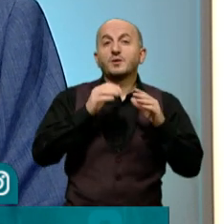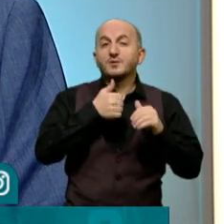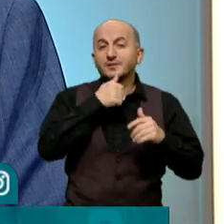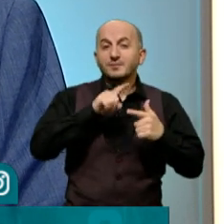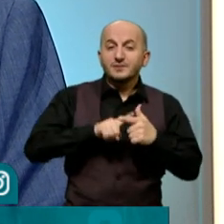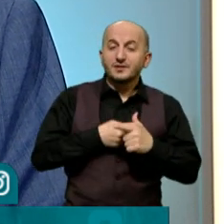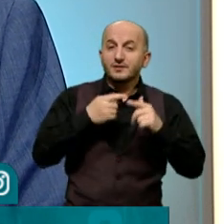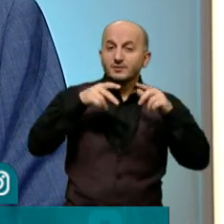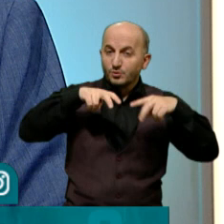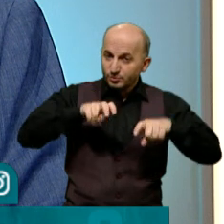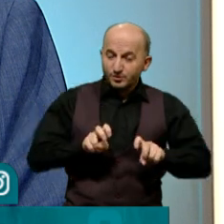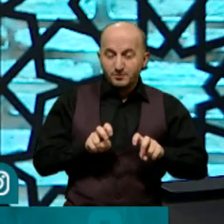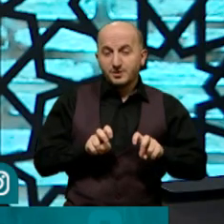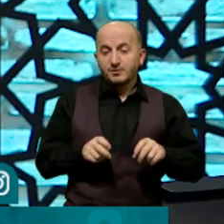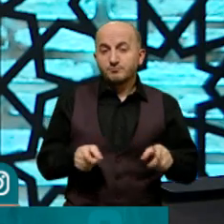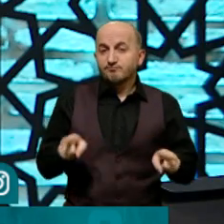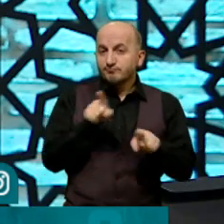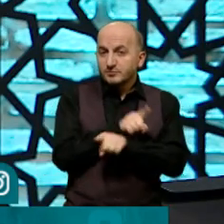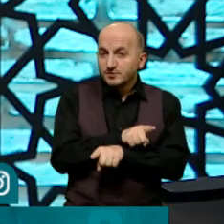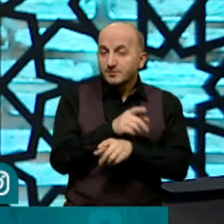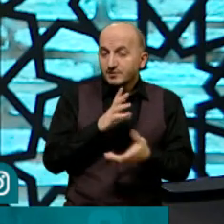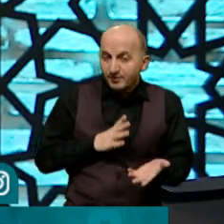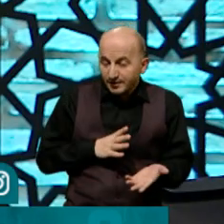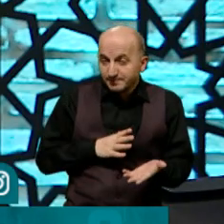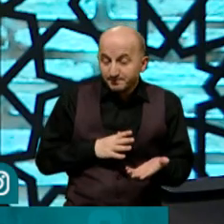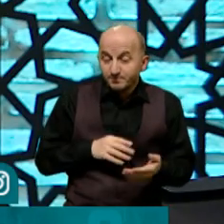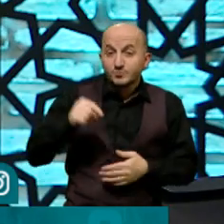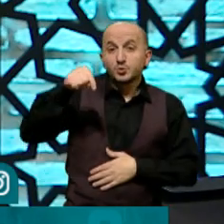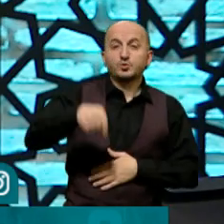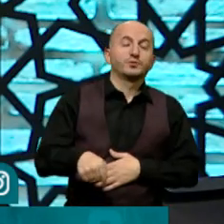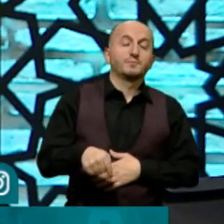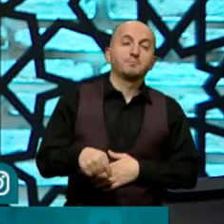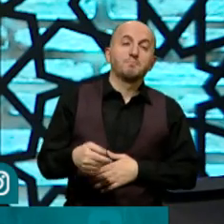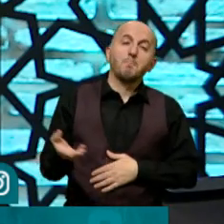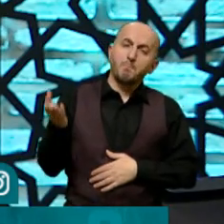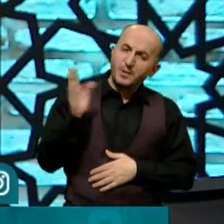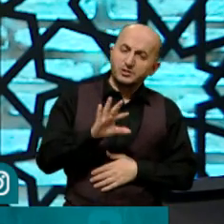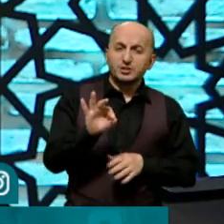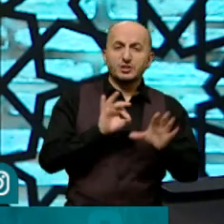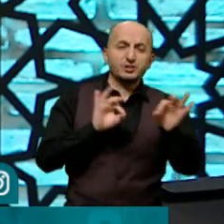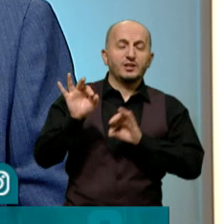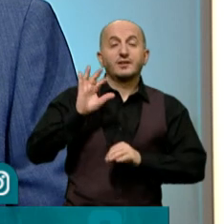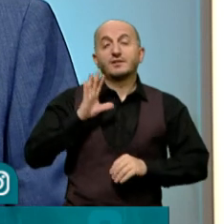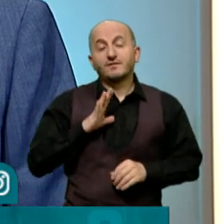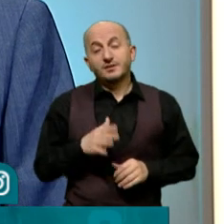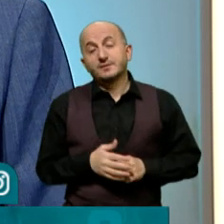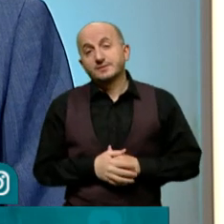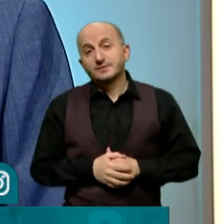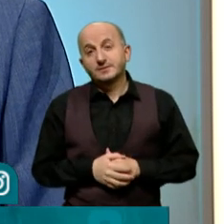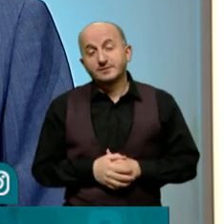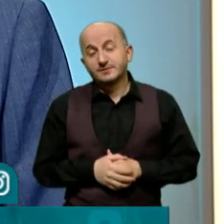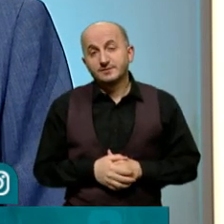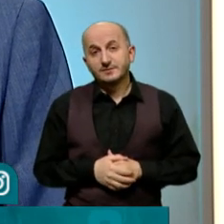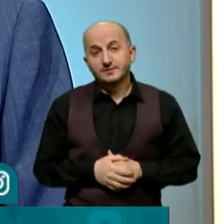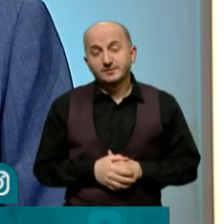oturabilir mesela. Alternatifi bu. Evet. Kaldı ki bugün başka alternatifler de çıktı. Yani